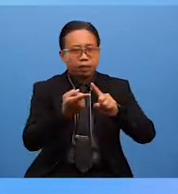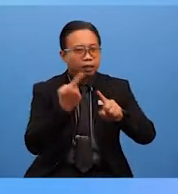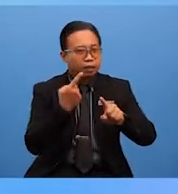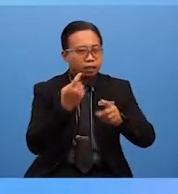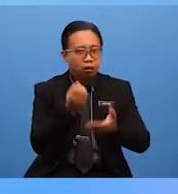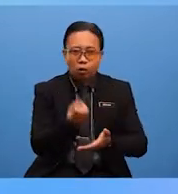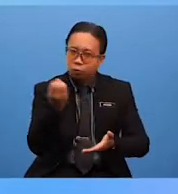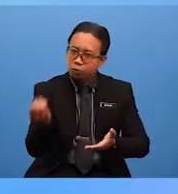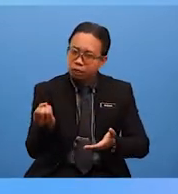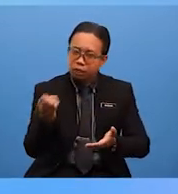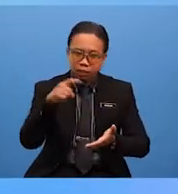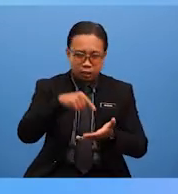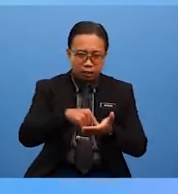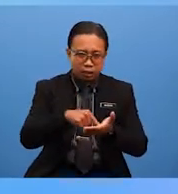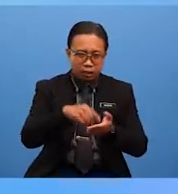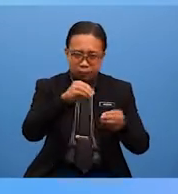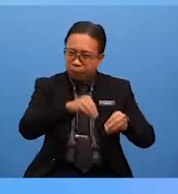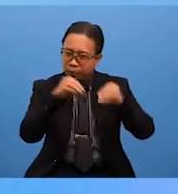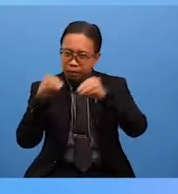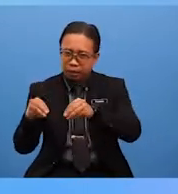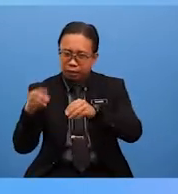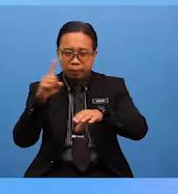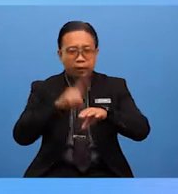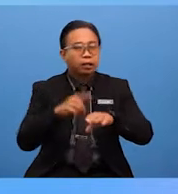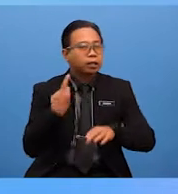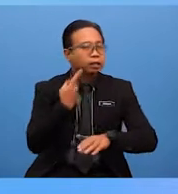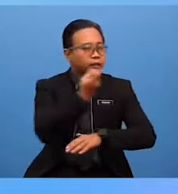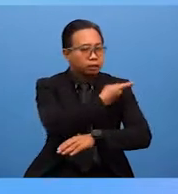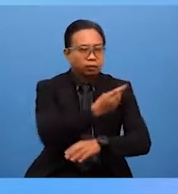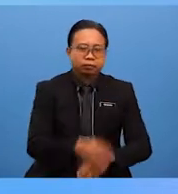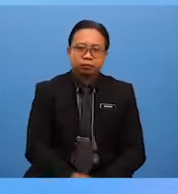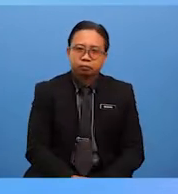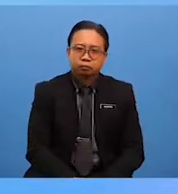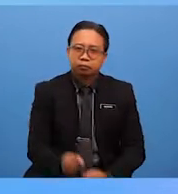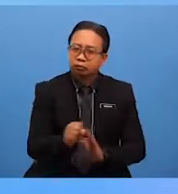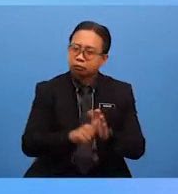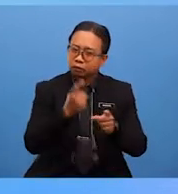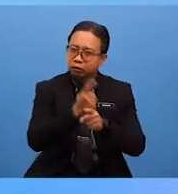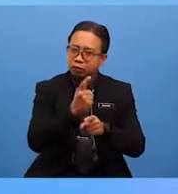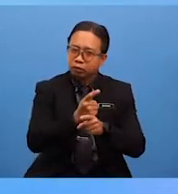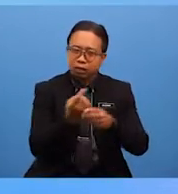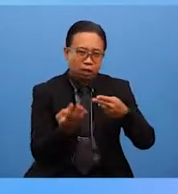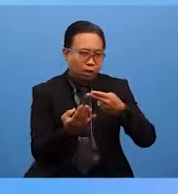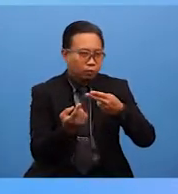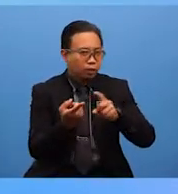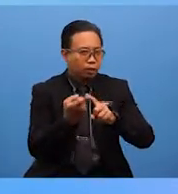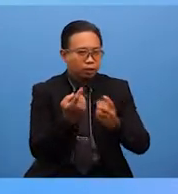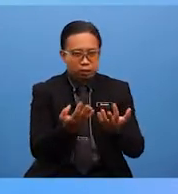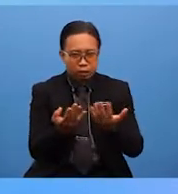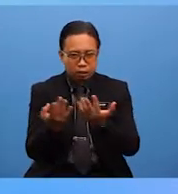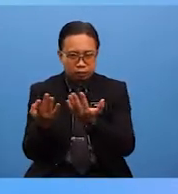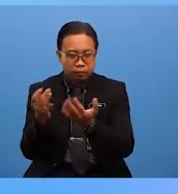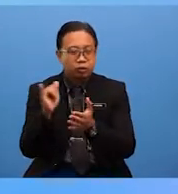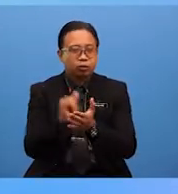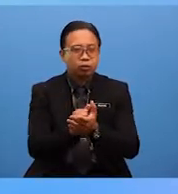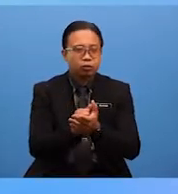pada objek-objek ini dipindahkan kepada kita sebenarnya Haber dari Nyalakan Api